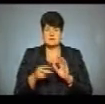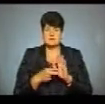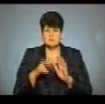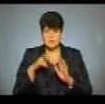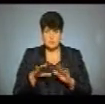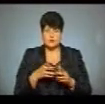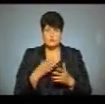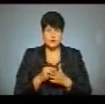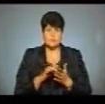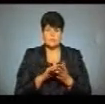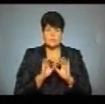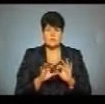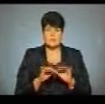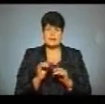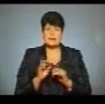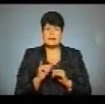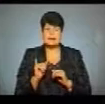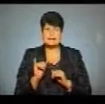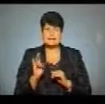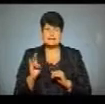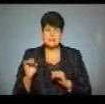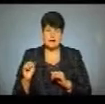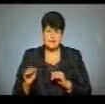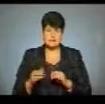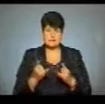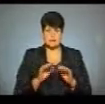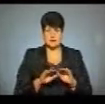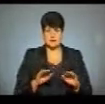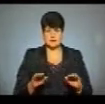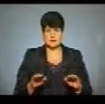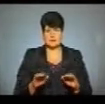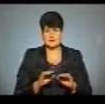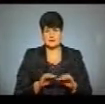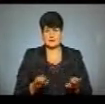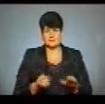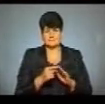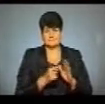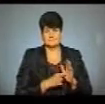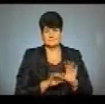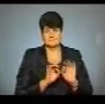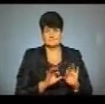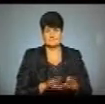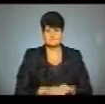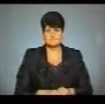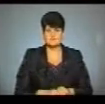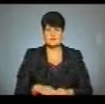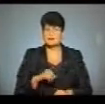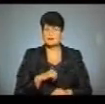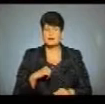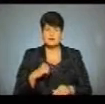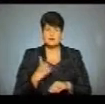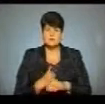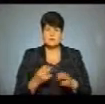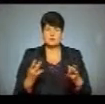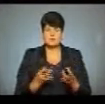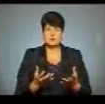в Інстаграмі. Тепер ділиться досвідом тревел-блогерства з дітьми. Найголовніше – це потрібно